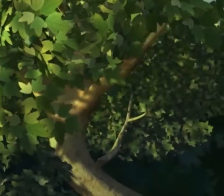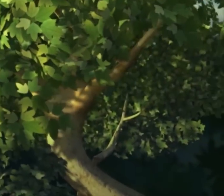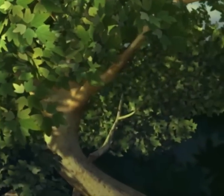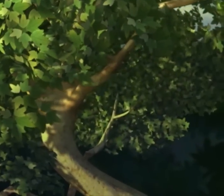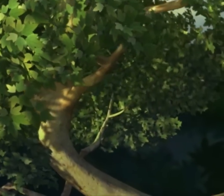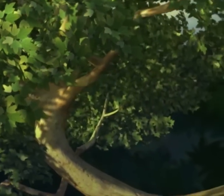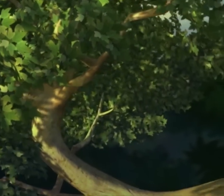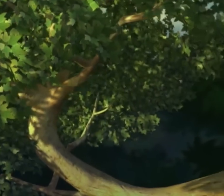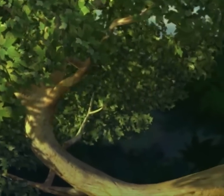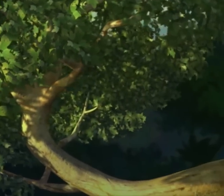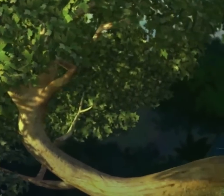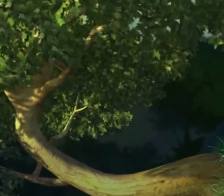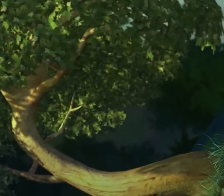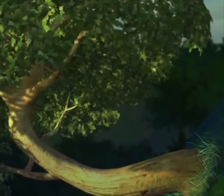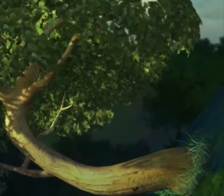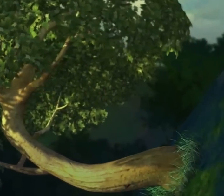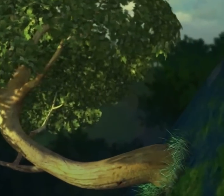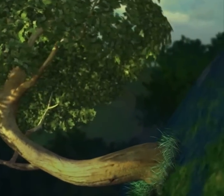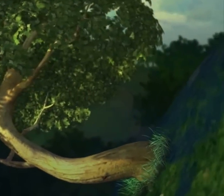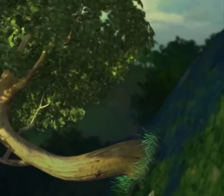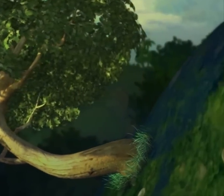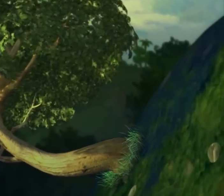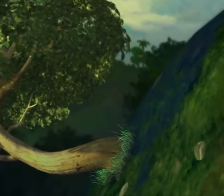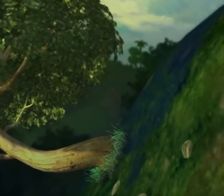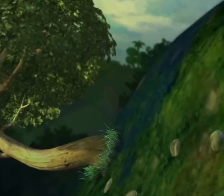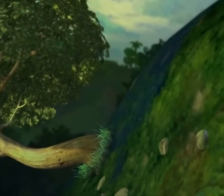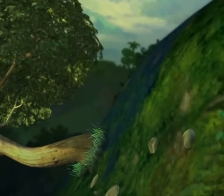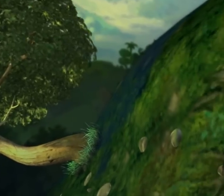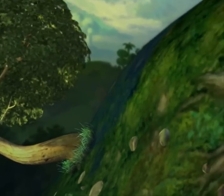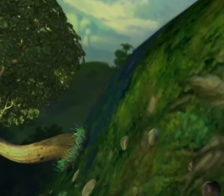सन्तुष्टोऽर्चनया मया श्रितपरीक्षालाय वृतो भव।